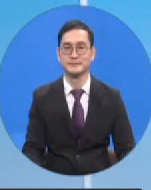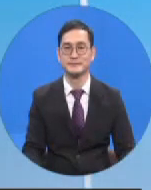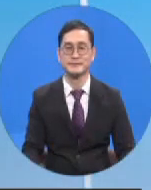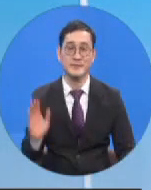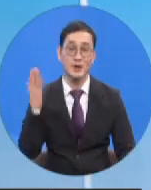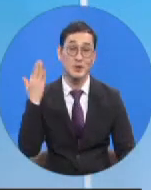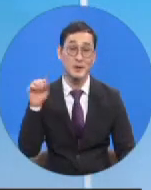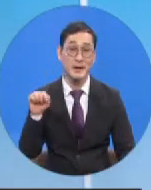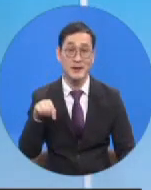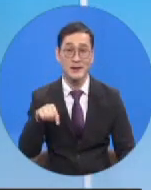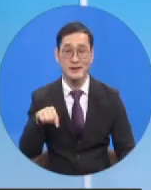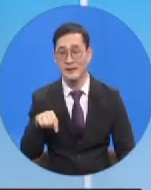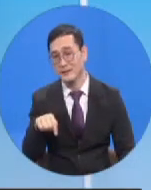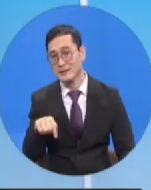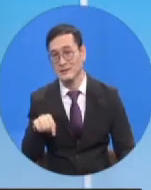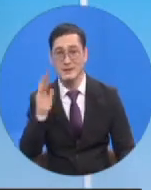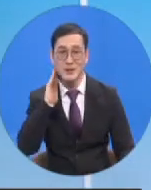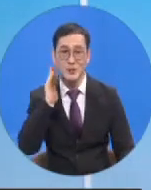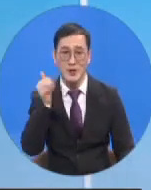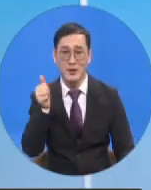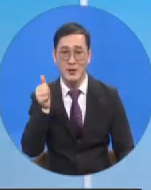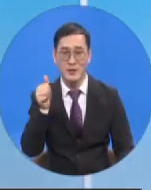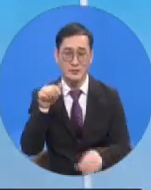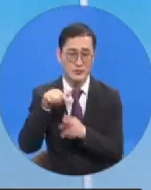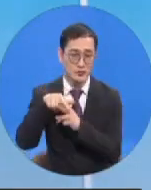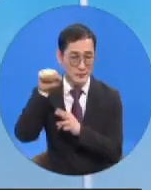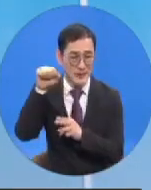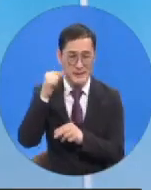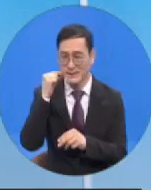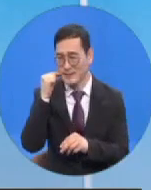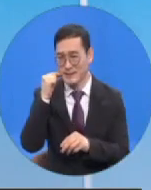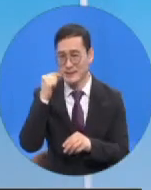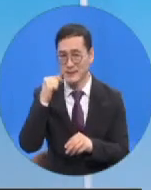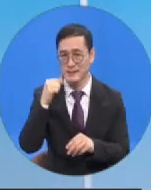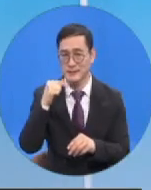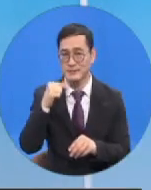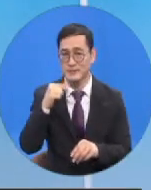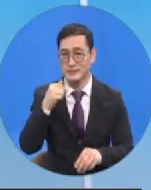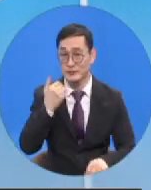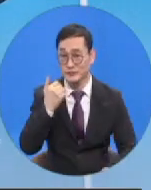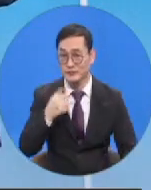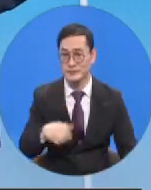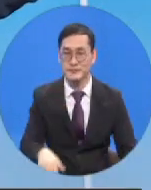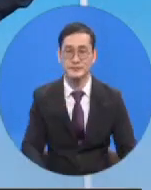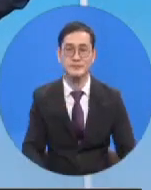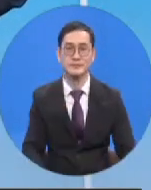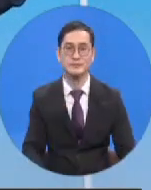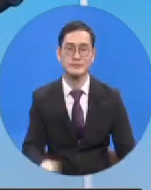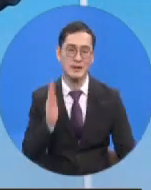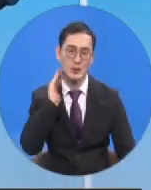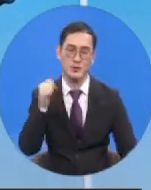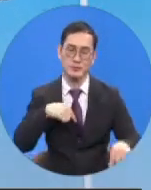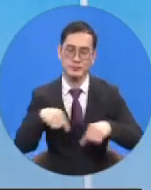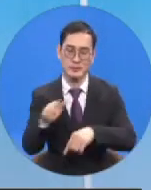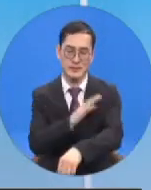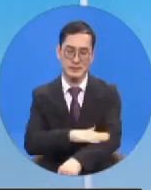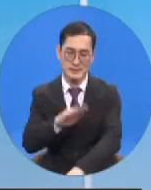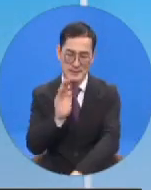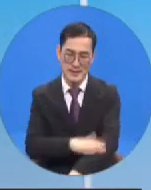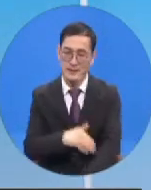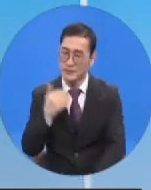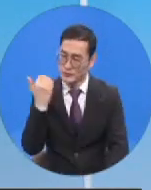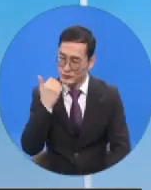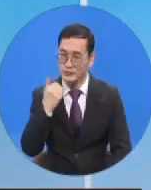대선 관련 여론조사 살펴보겠습니다. 자, 대통령직을 가장 잘 수행할 후보로 윤석열